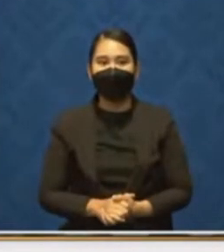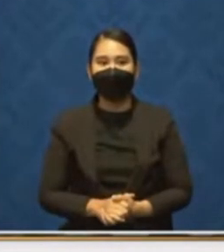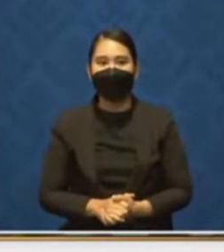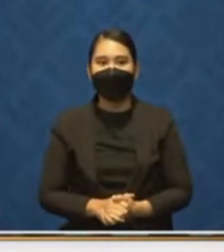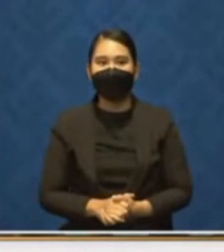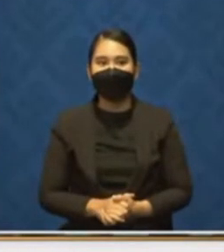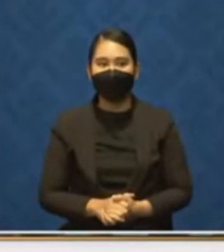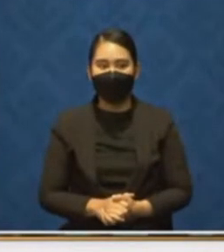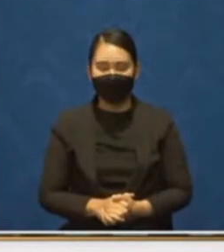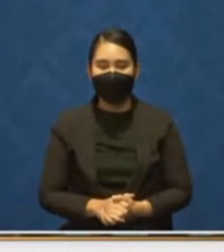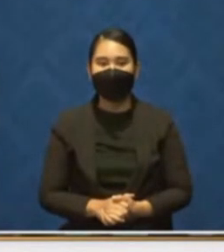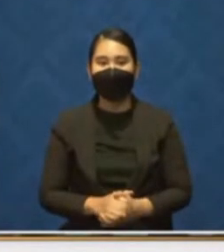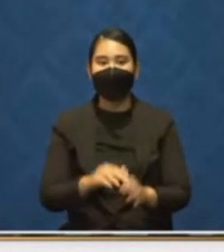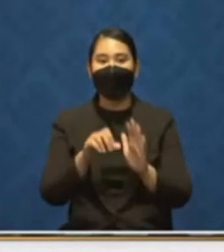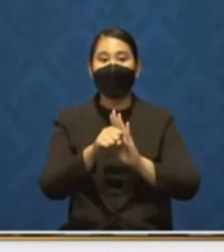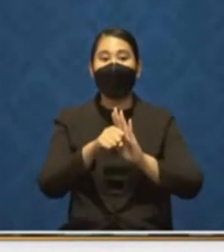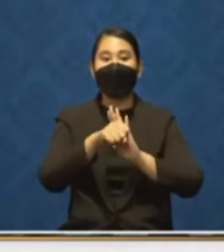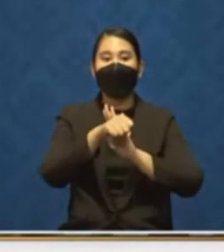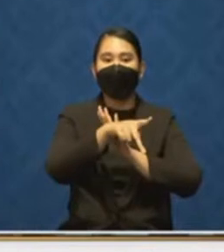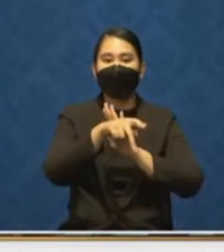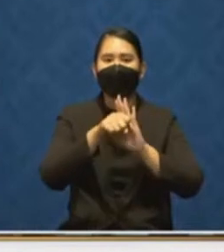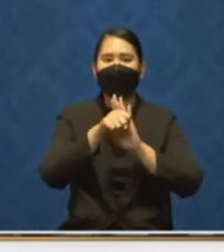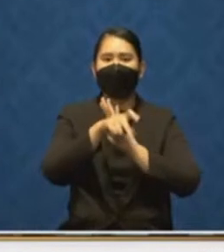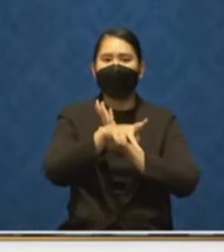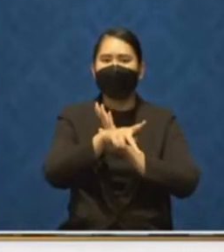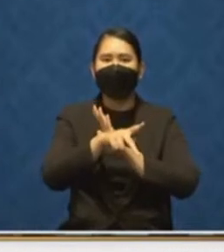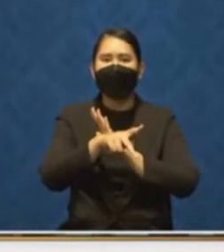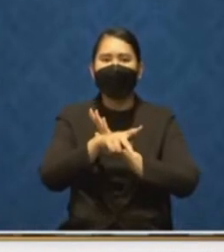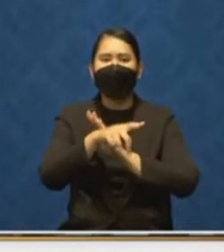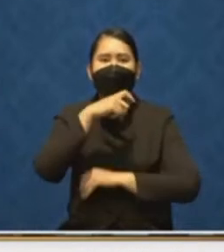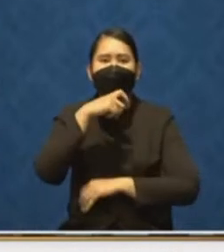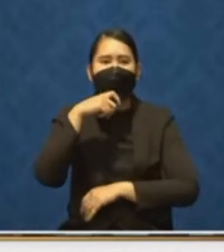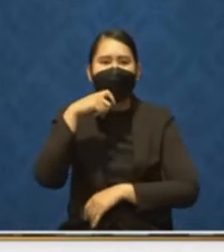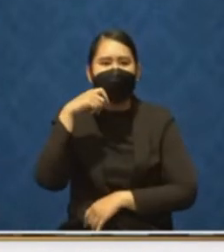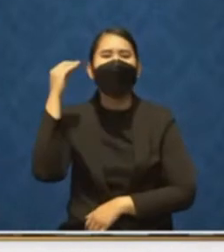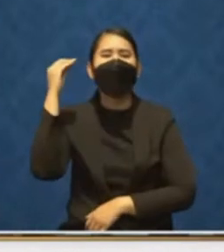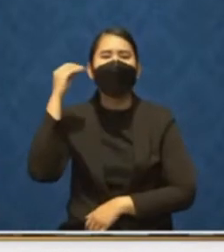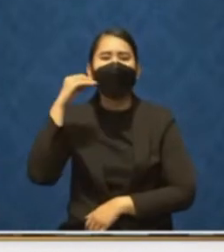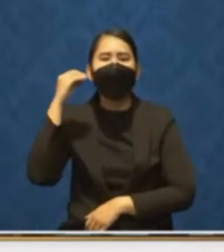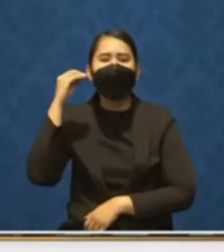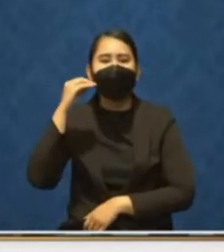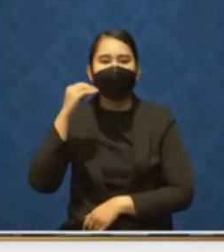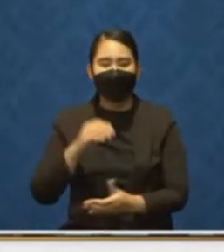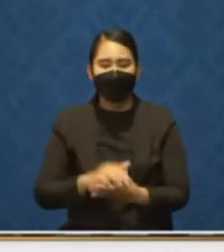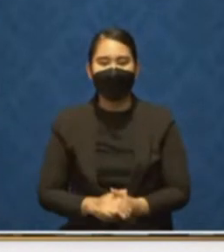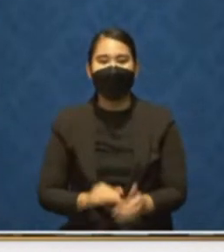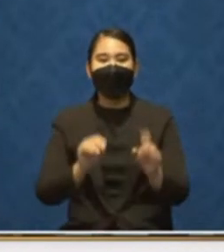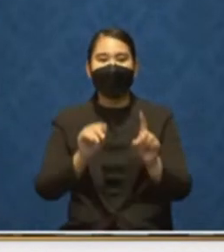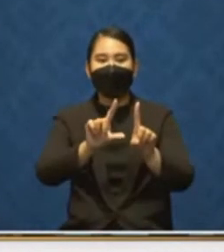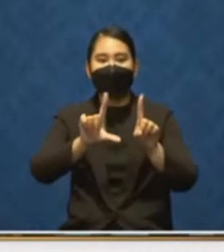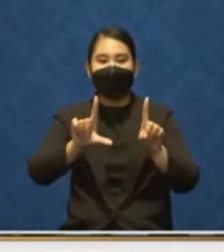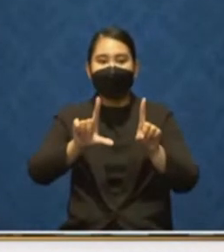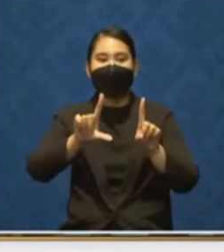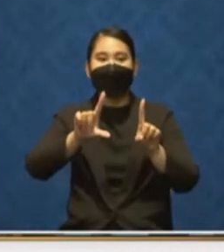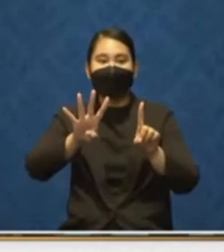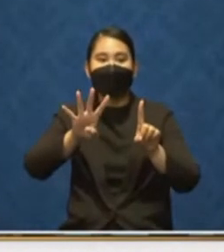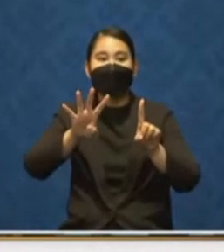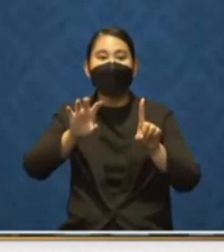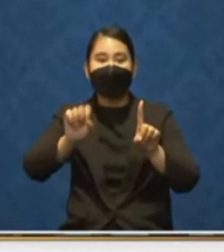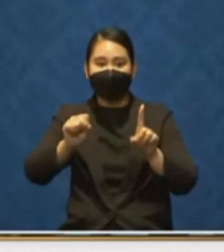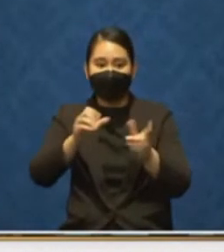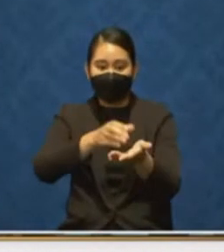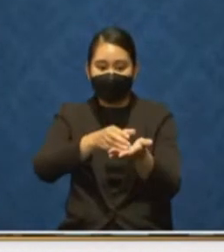ที่จังหวัดสุพรรณบุรีขาดแคลนเหลือเกินสุพรรณบุรีเนี่ยน้ำไปที่หนึ่งล้านสี่แสนกว่าจะแวะ